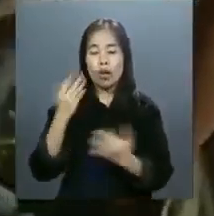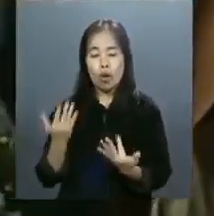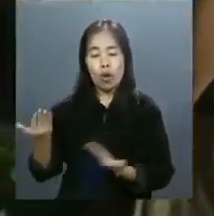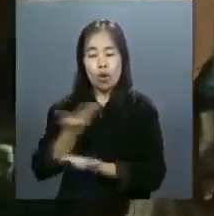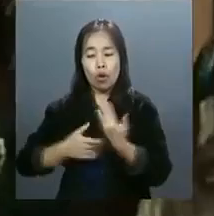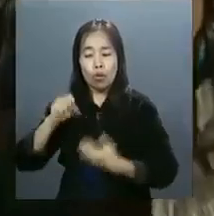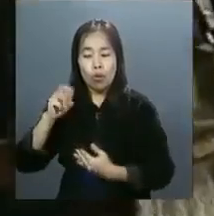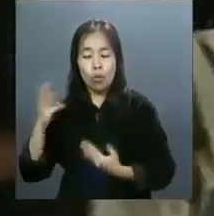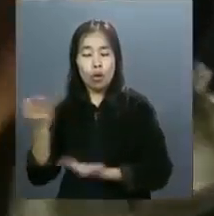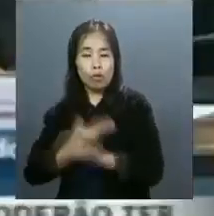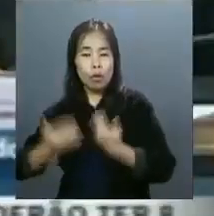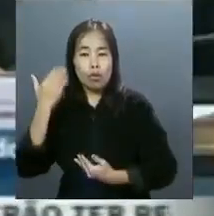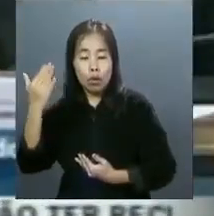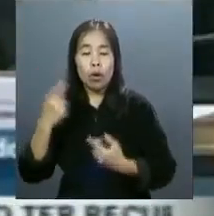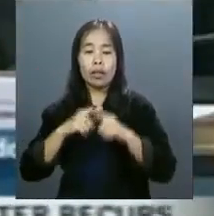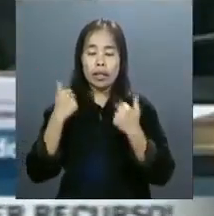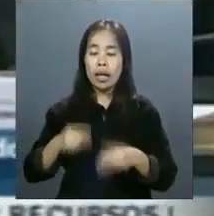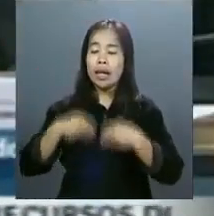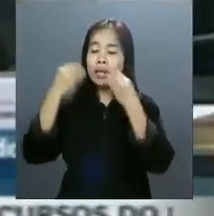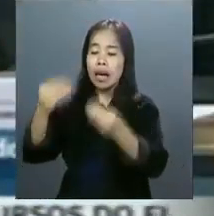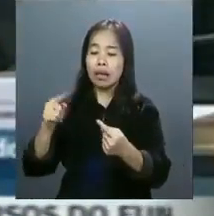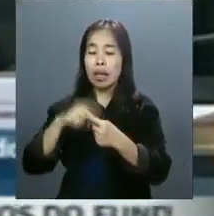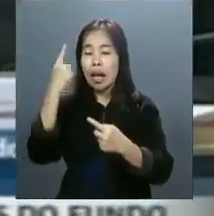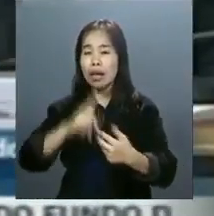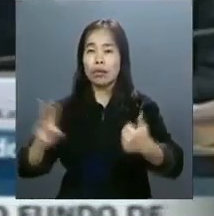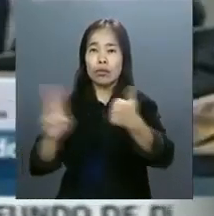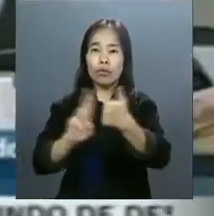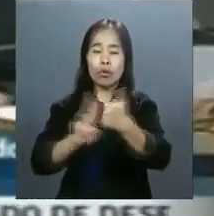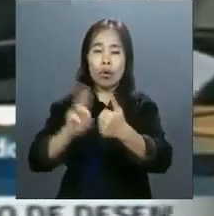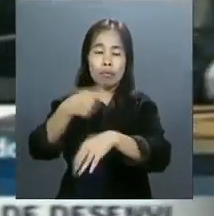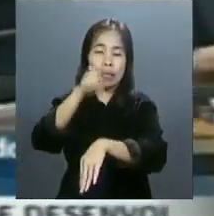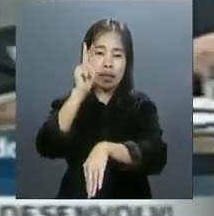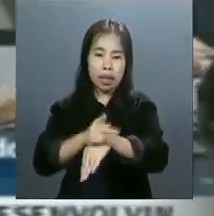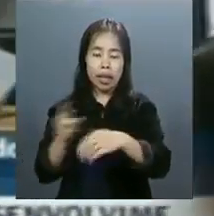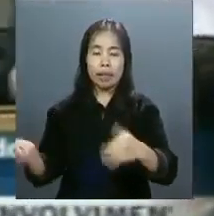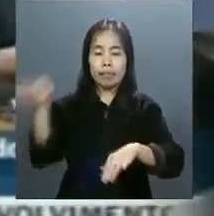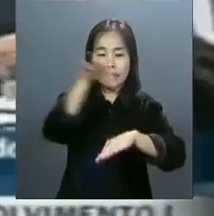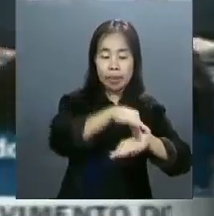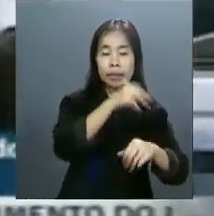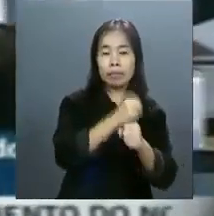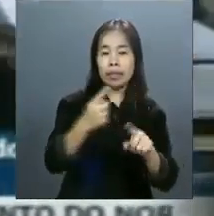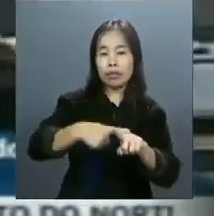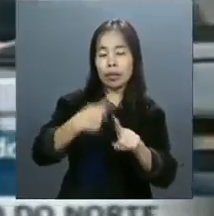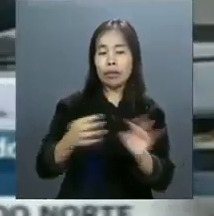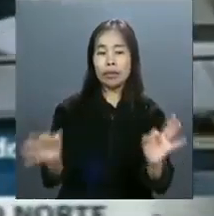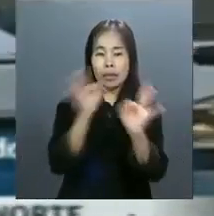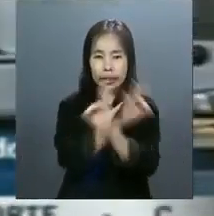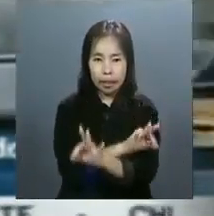และจะเป็นการเปิดทางให้นายมิเชลเทเมอร์รองประธานาธิบดีเข้ารักษาการแ